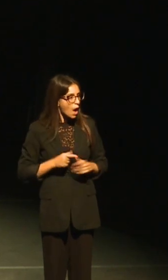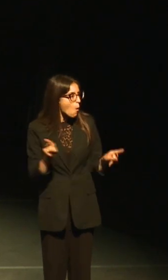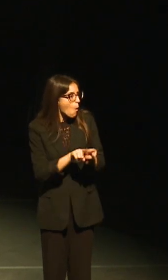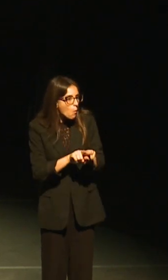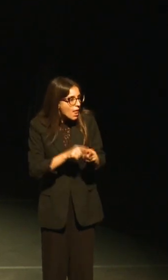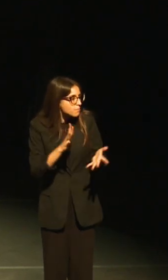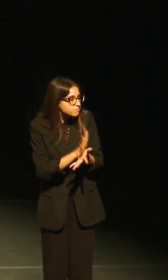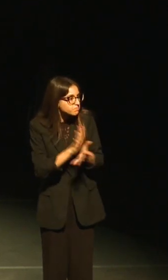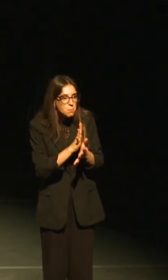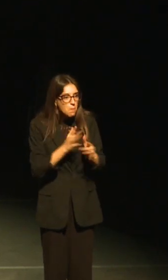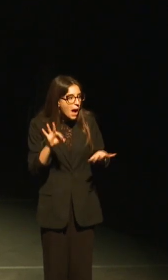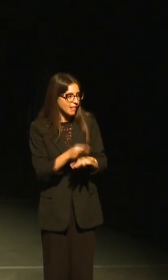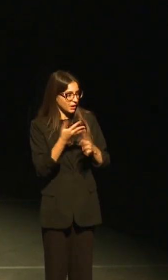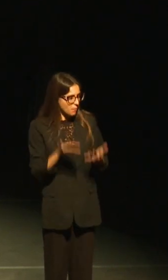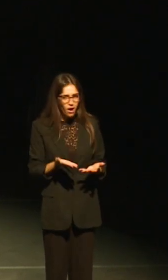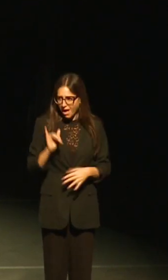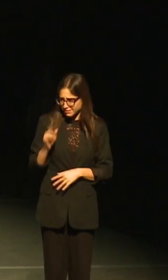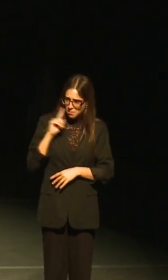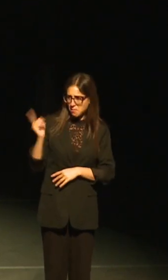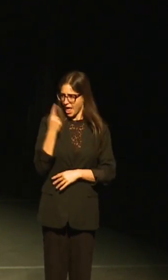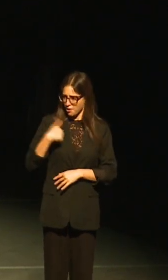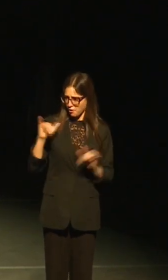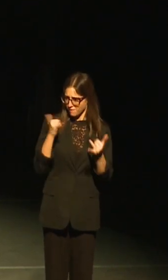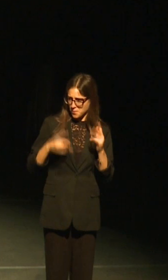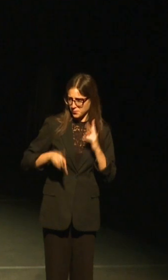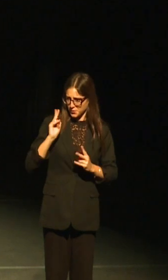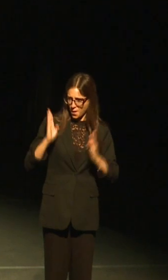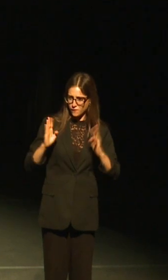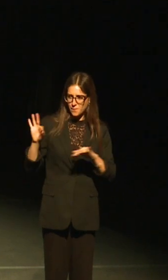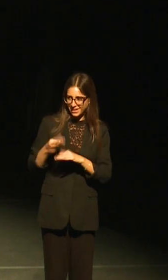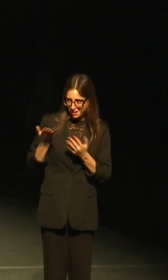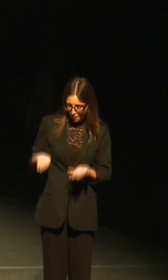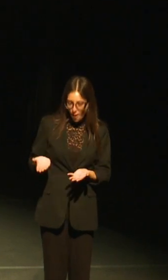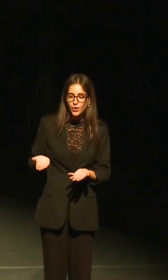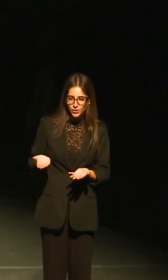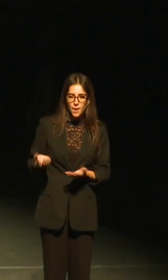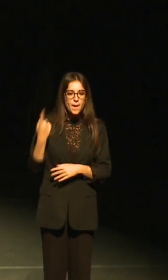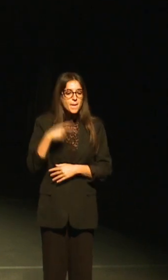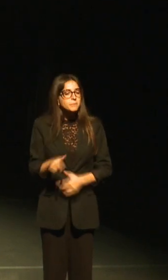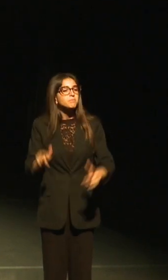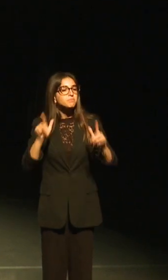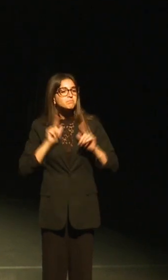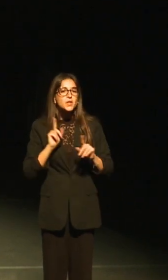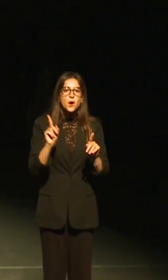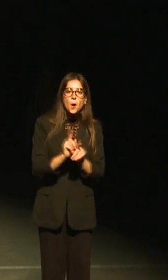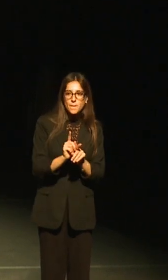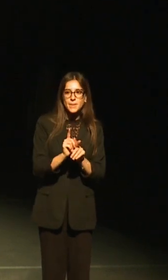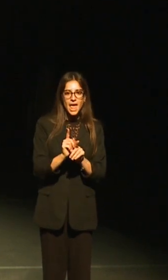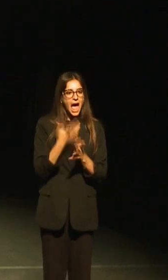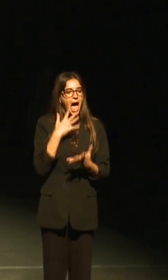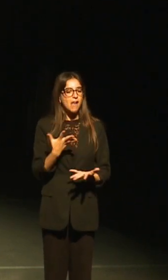divertiamo pure di più e quindi questo secondo me ha anche aiutato a creare una cultura di Maggiore